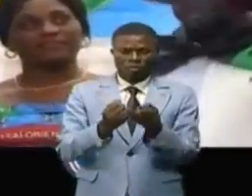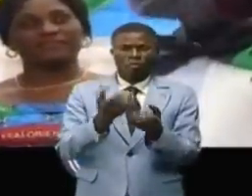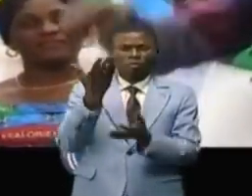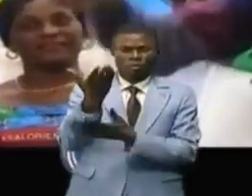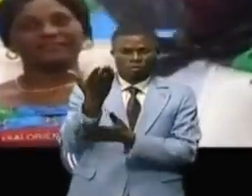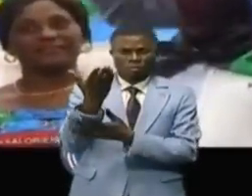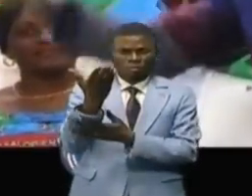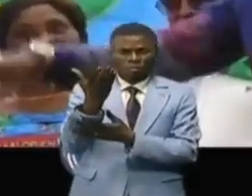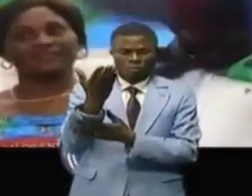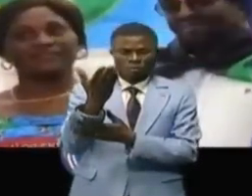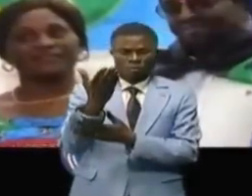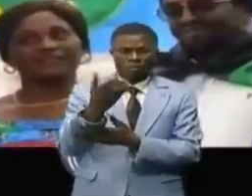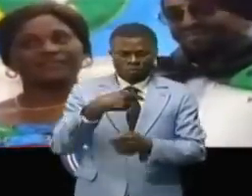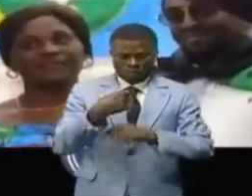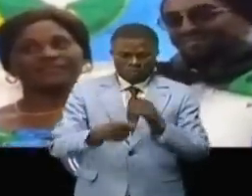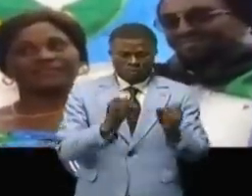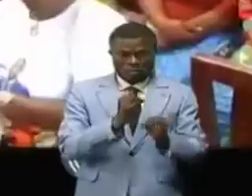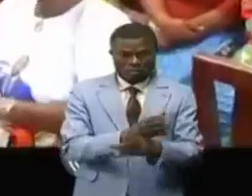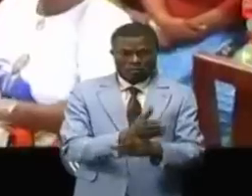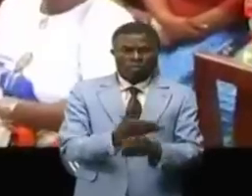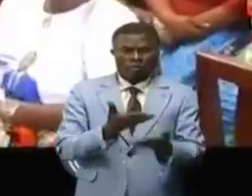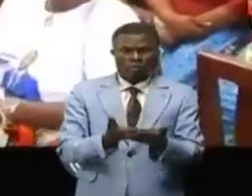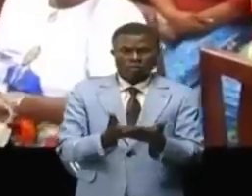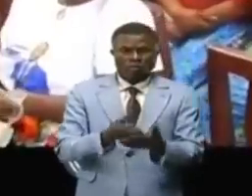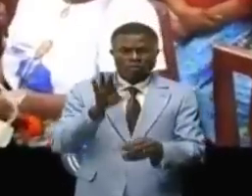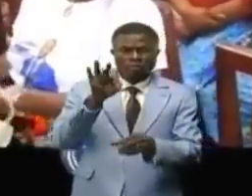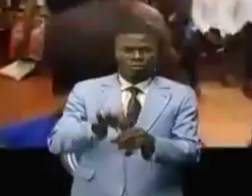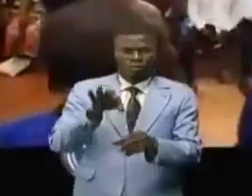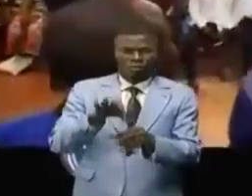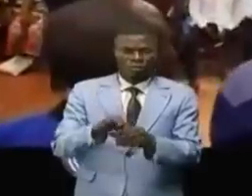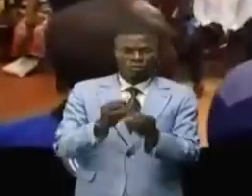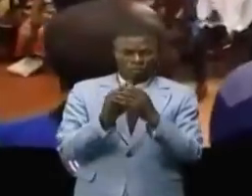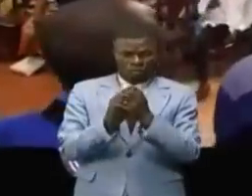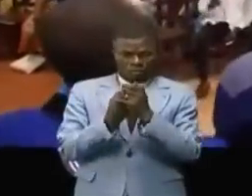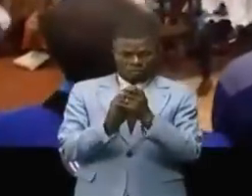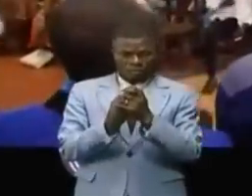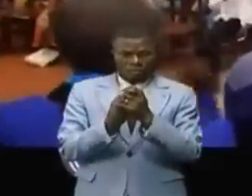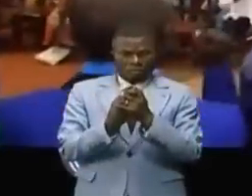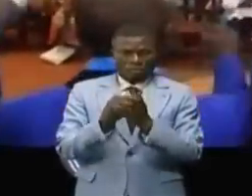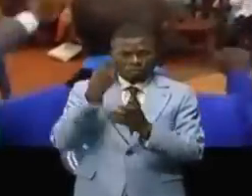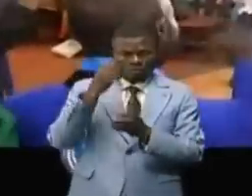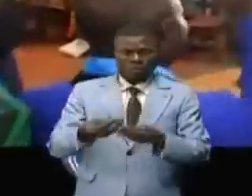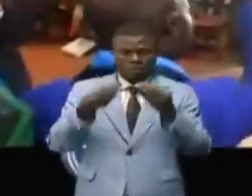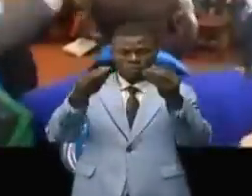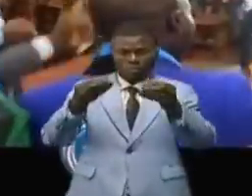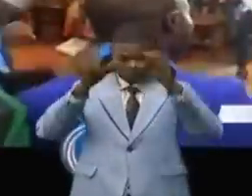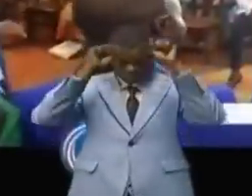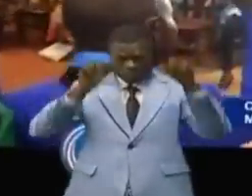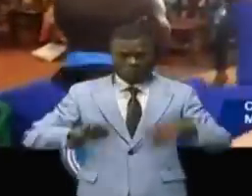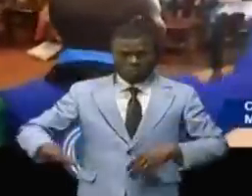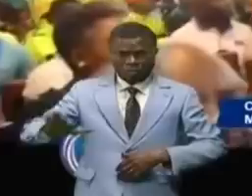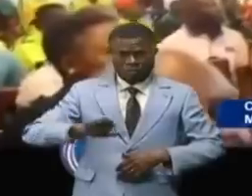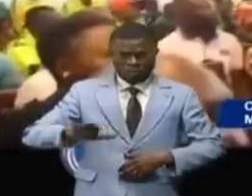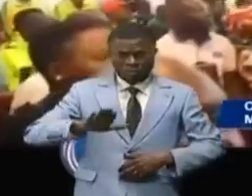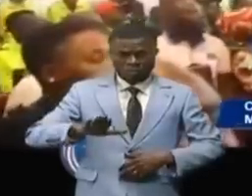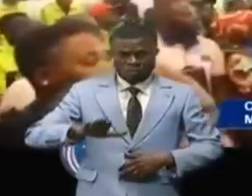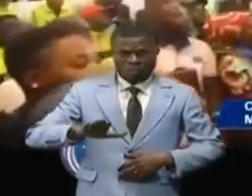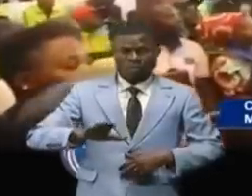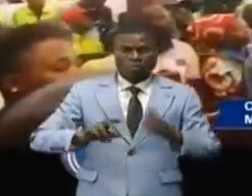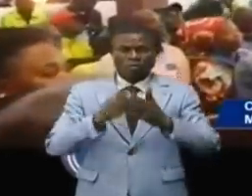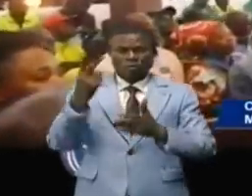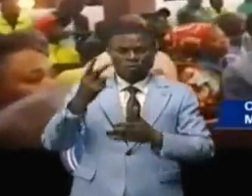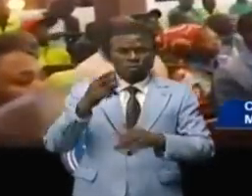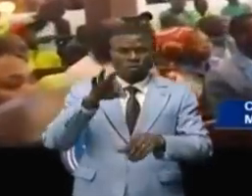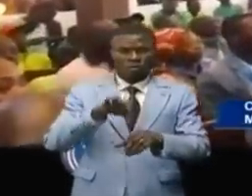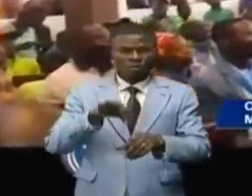à se mettre déjà notre de bataille pour les élections qui approchent envie d'offrir au président de la République non seulement un deuxième